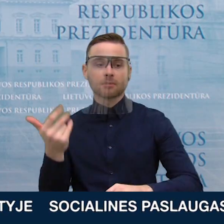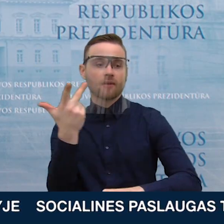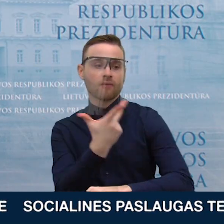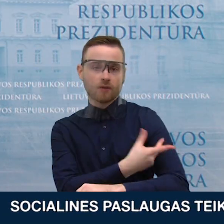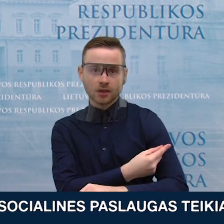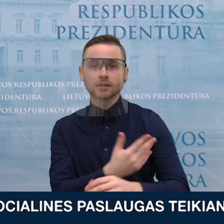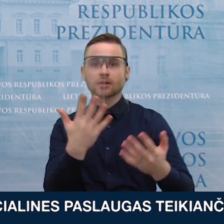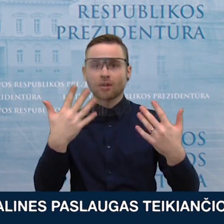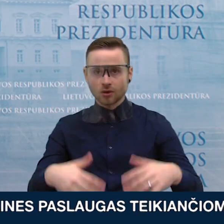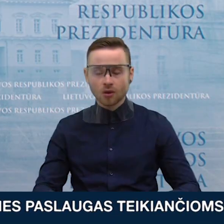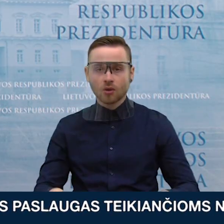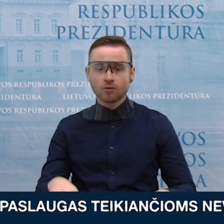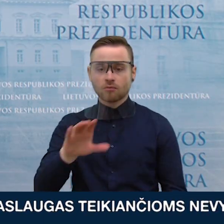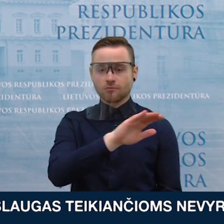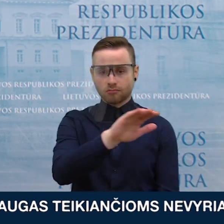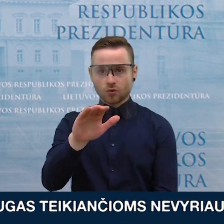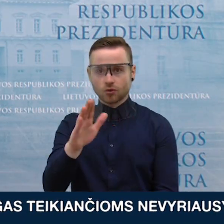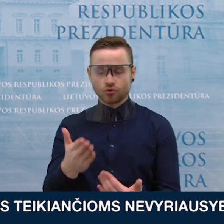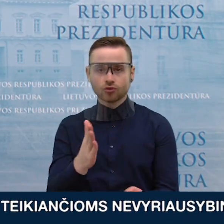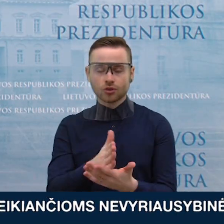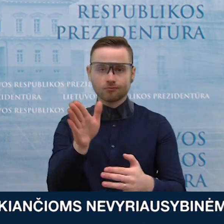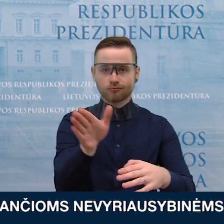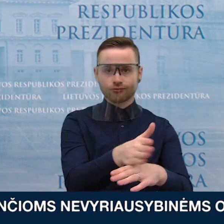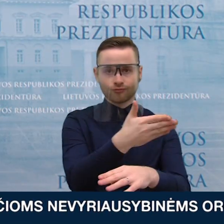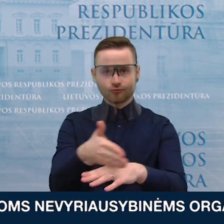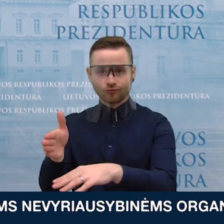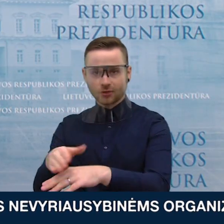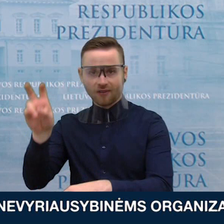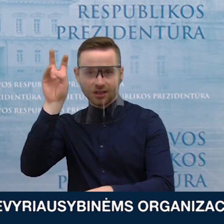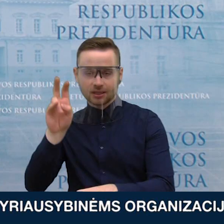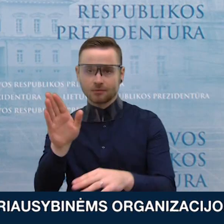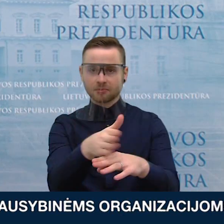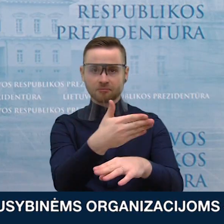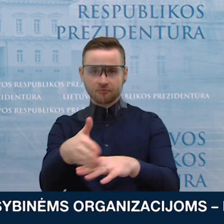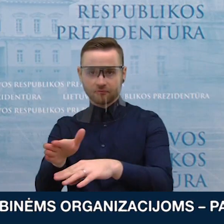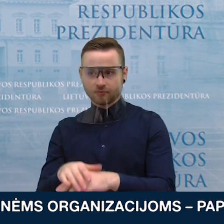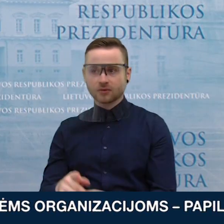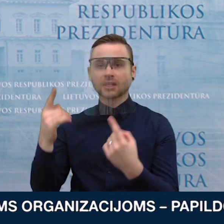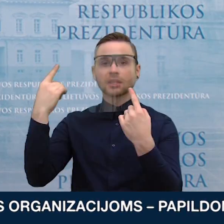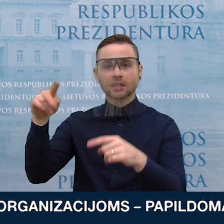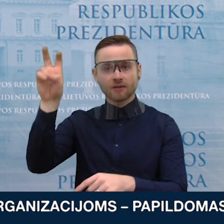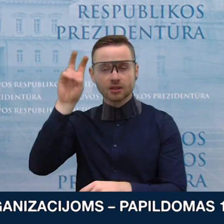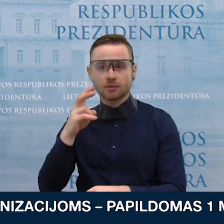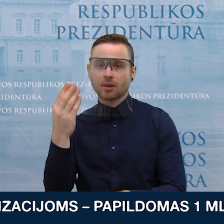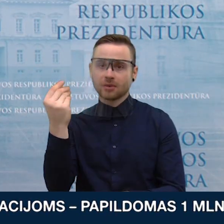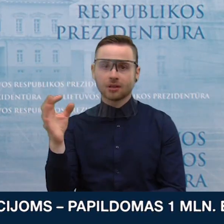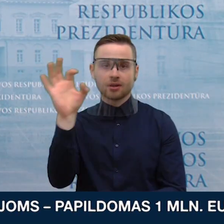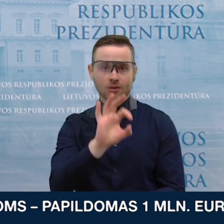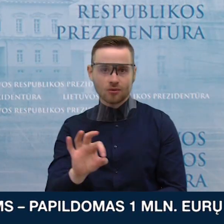išdalintas didžiosioms pasaulio valstybėms, regionams ir toje rinkoje tiesiog su pinigais nekažin ką nuveiksi.